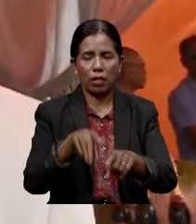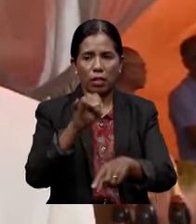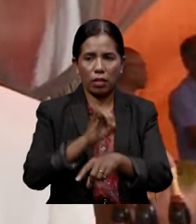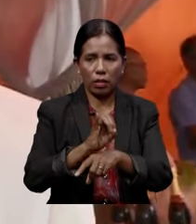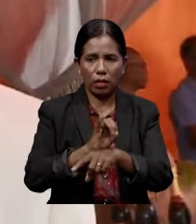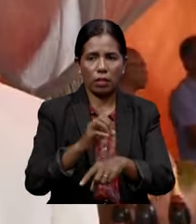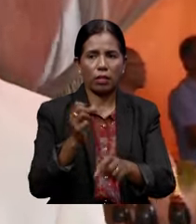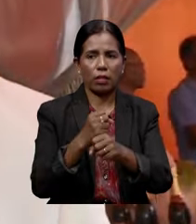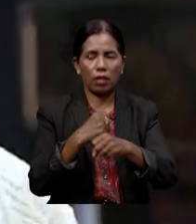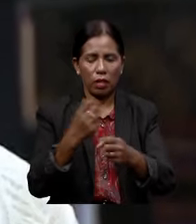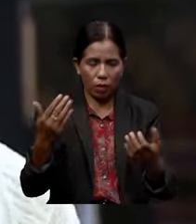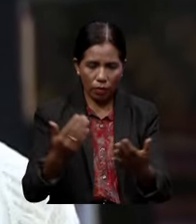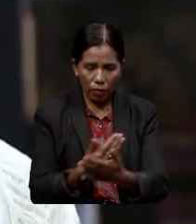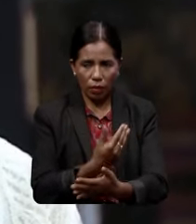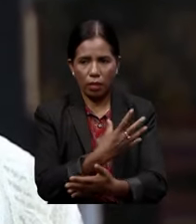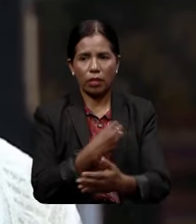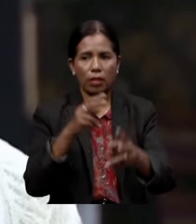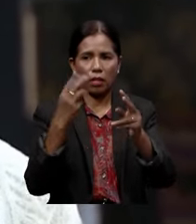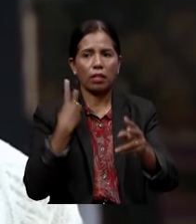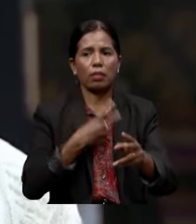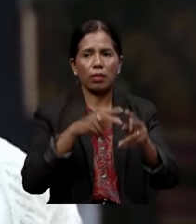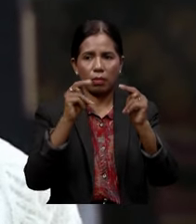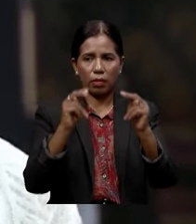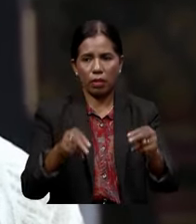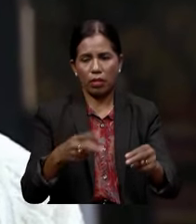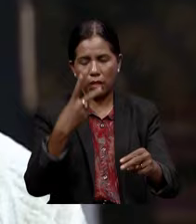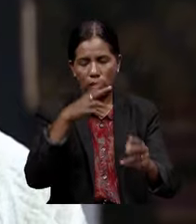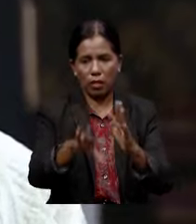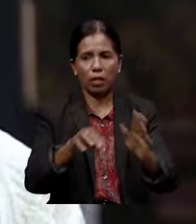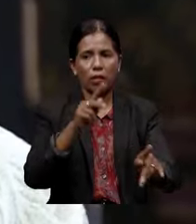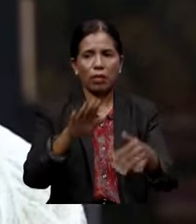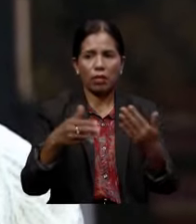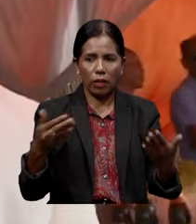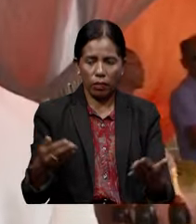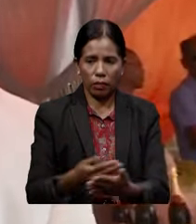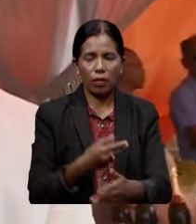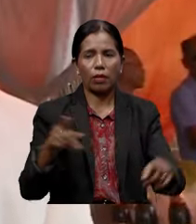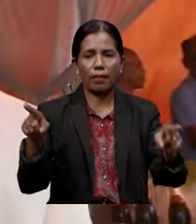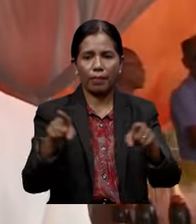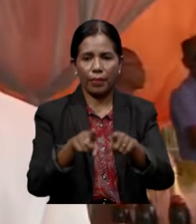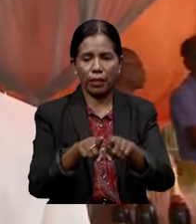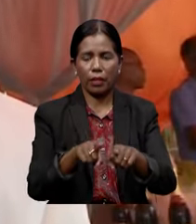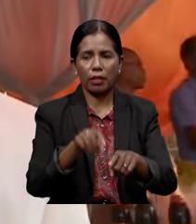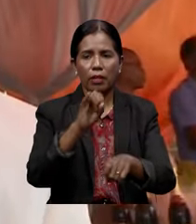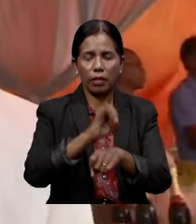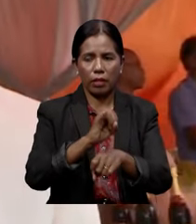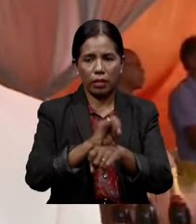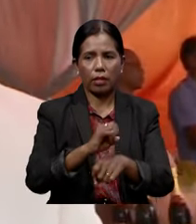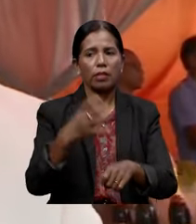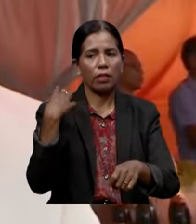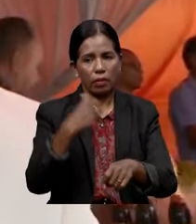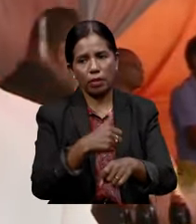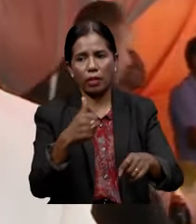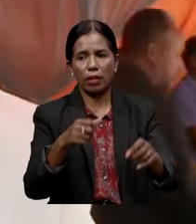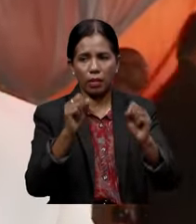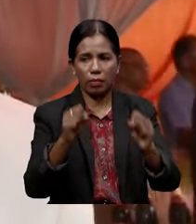edifisium ve kita halo fon ne kita mos precisa tu purifique itani an mos itani sai fon anesan di igreja edifisium ne atu